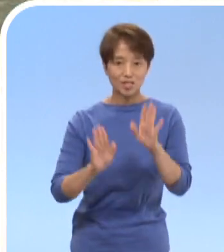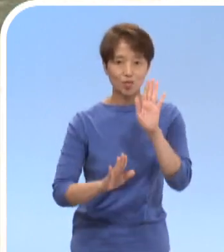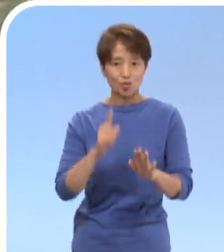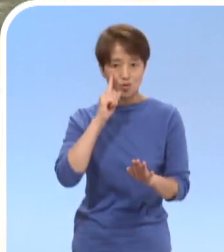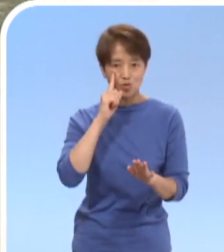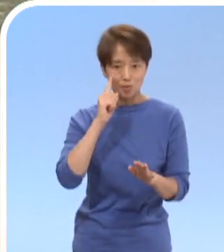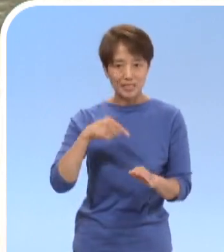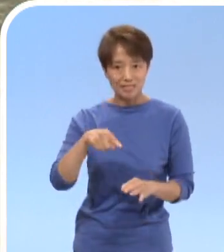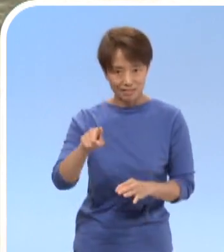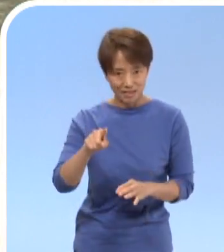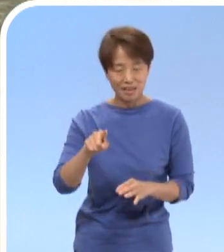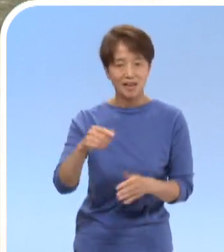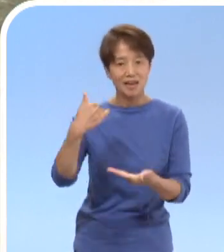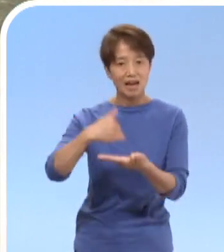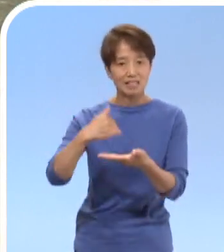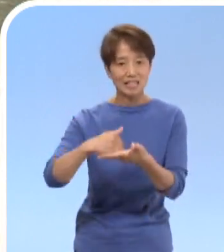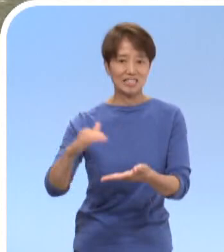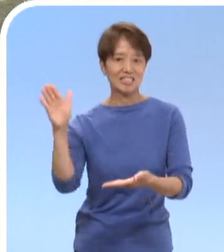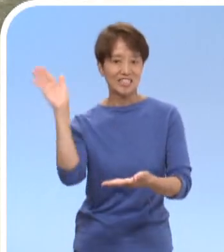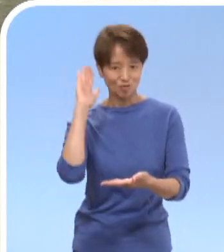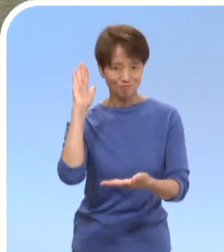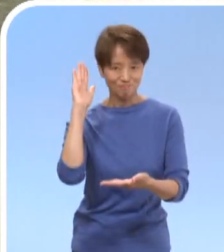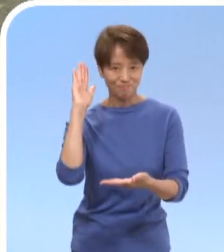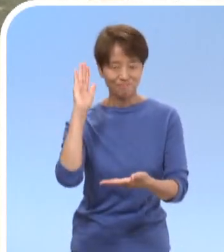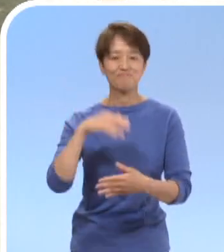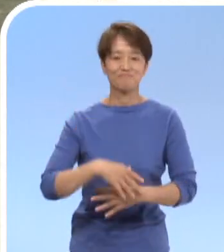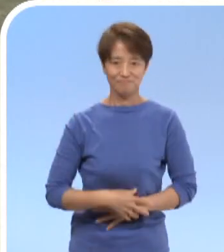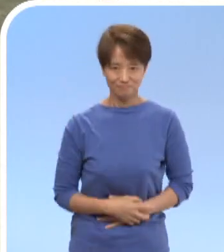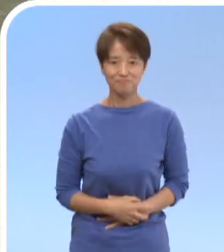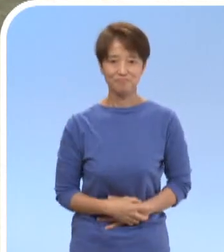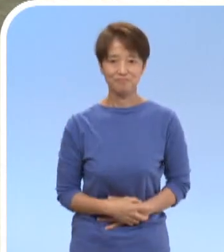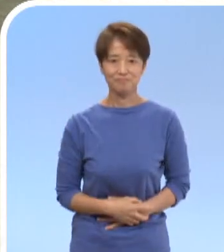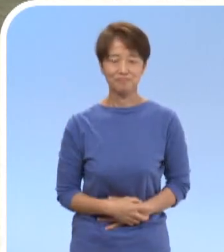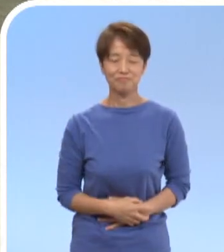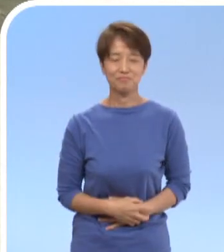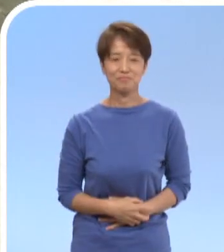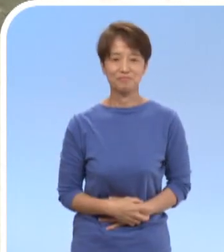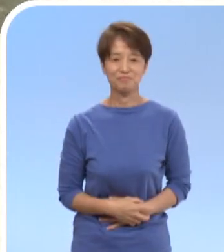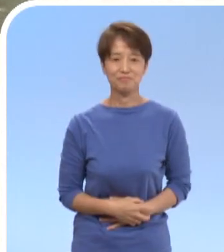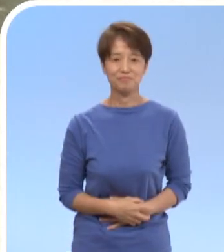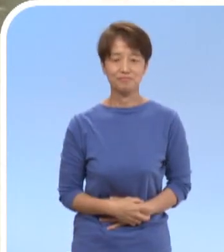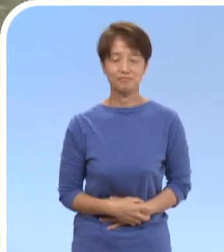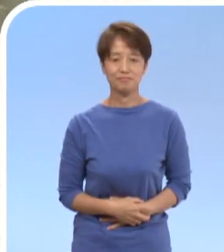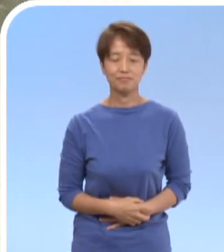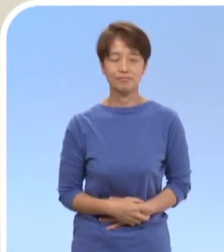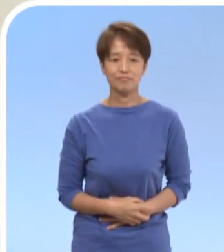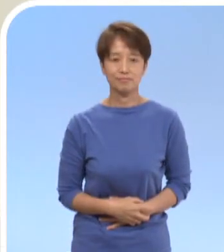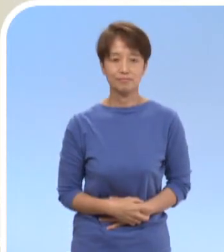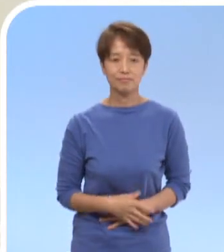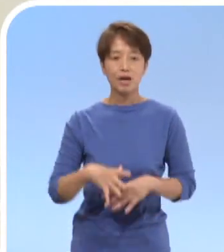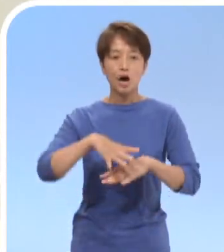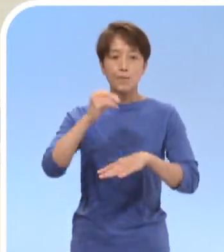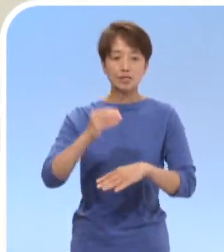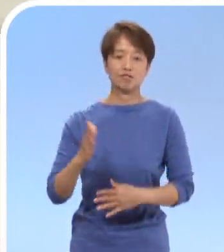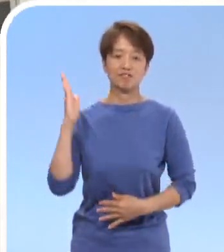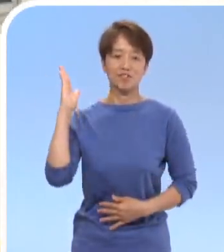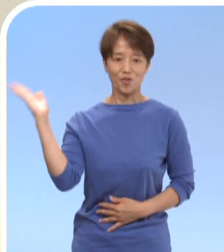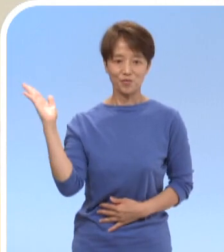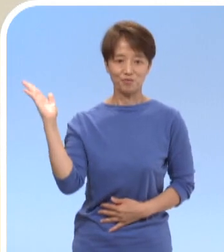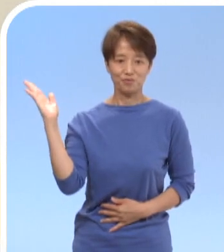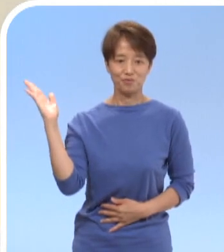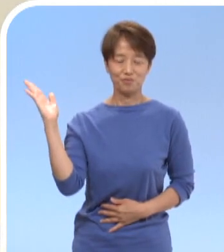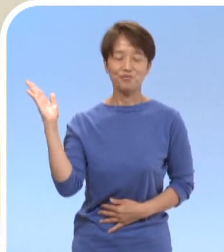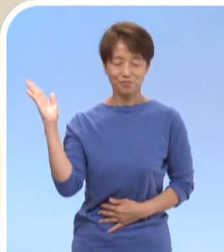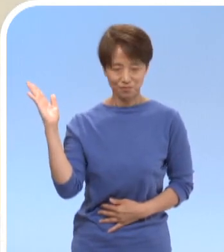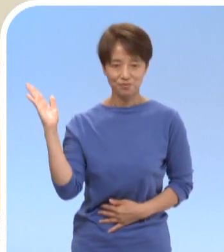業アワードを受賞した企業にお伺いして、日頃どんなことをしているのか聞きに行きたいと思います。 まず2人が訪